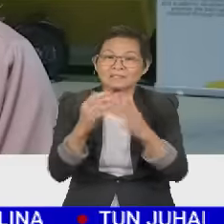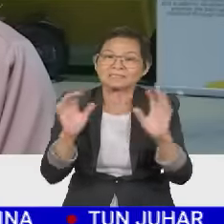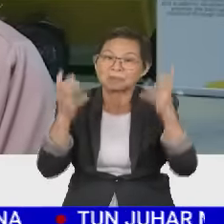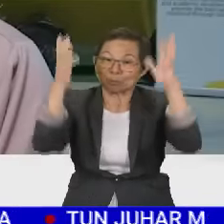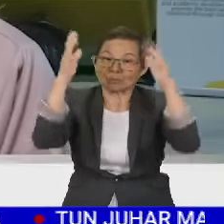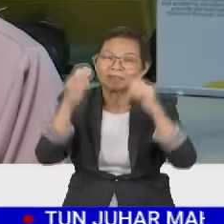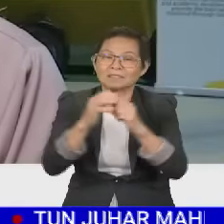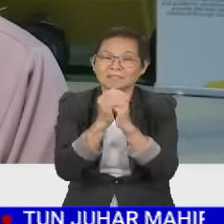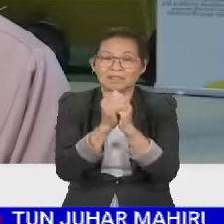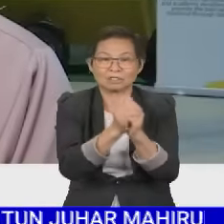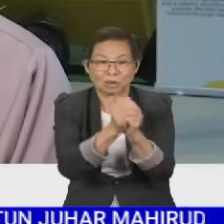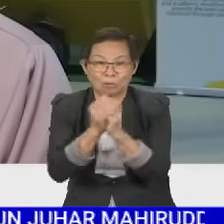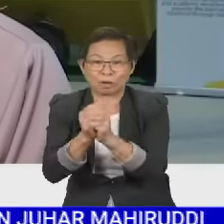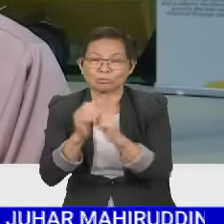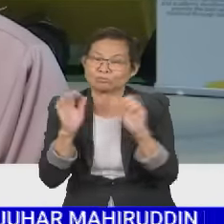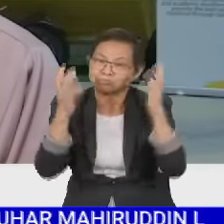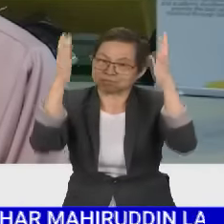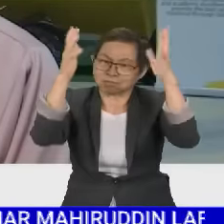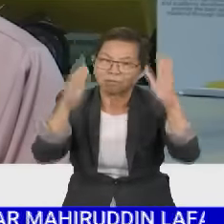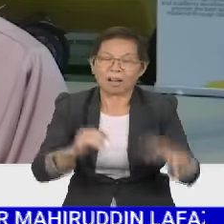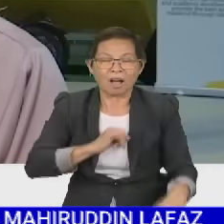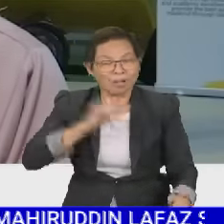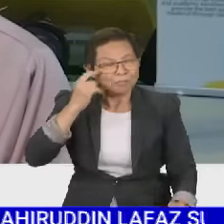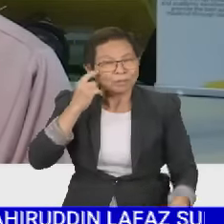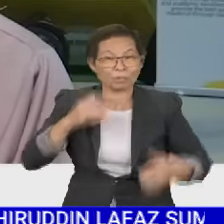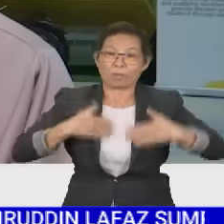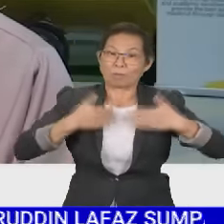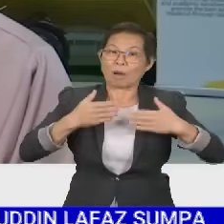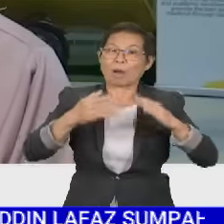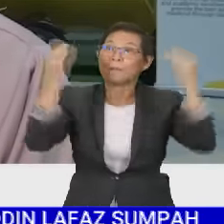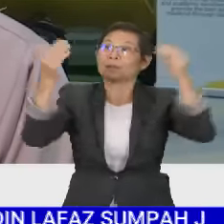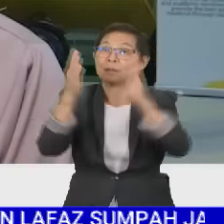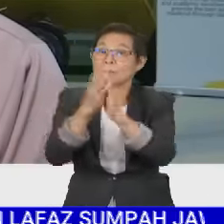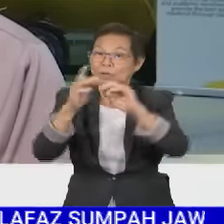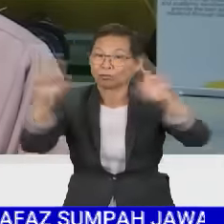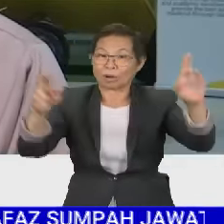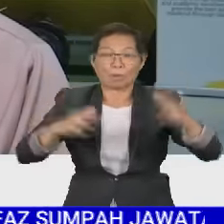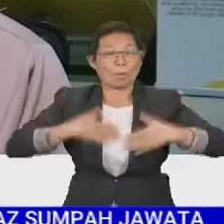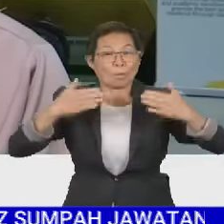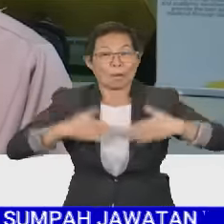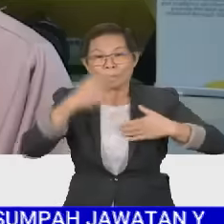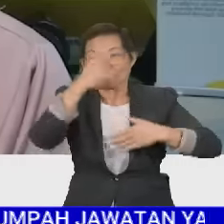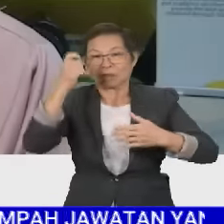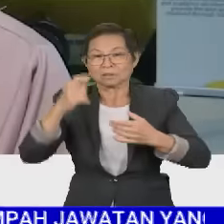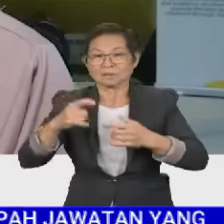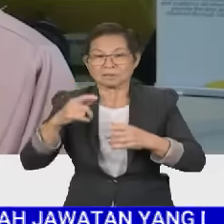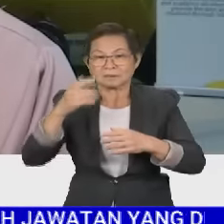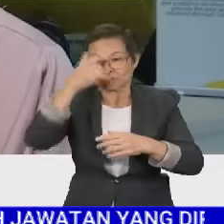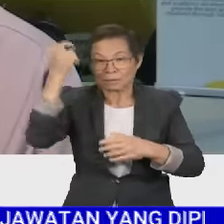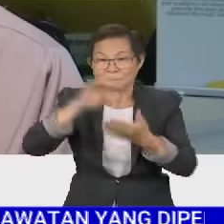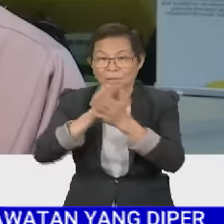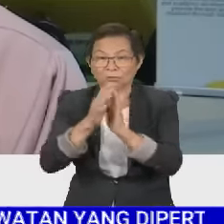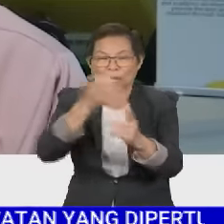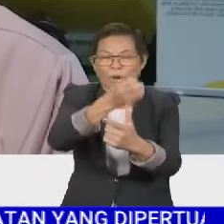hutan saya pikir amat meriah di Masjid Bandara ini secara khusus mudah-mudahan ini akan dapat menjadi